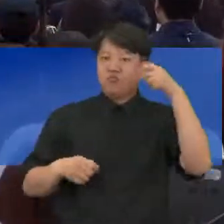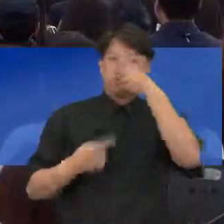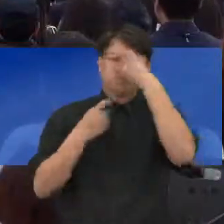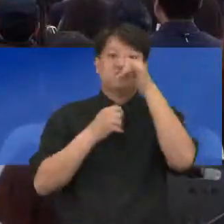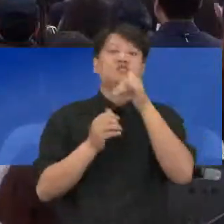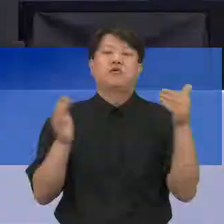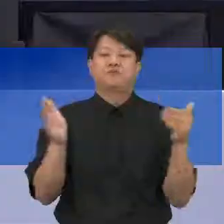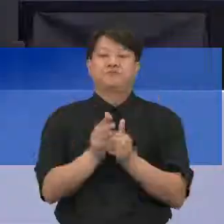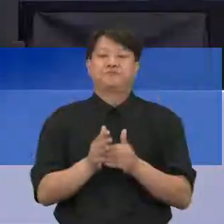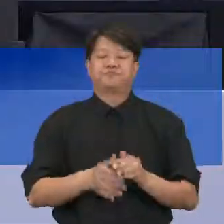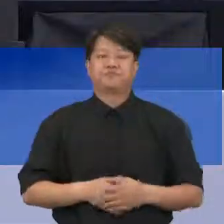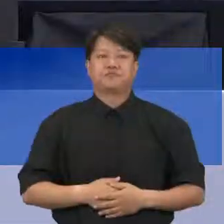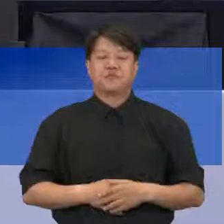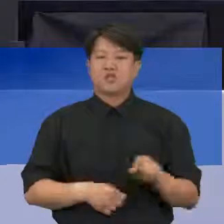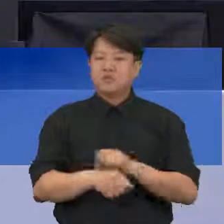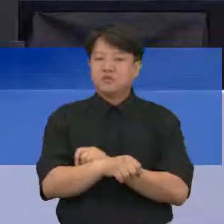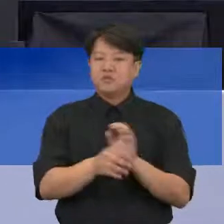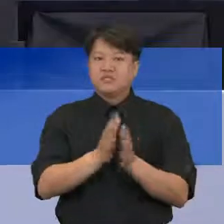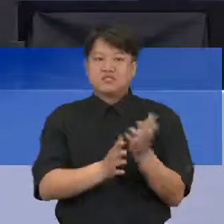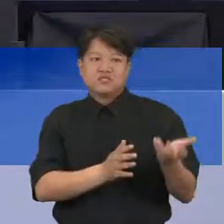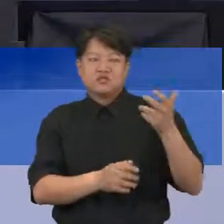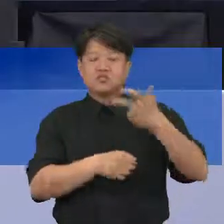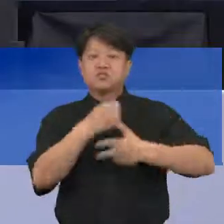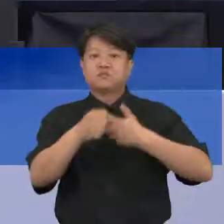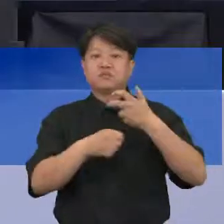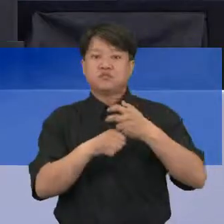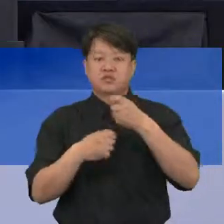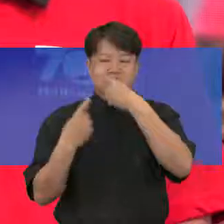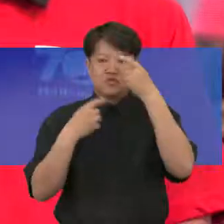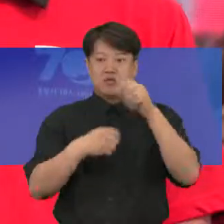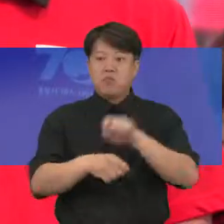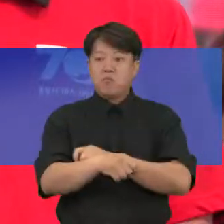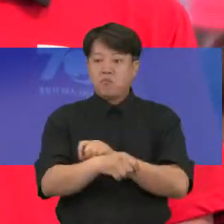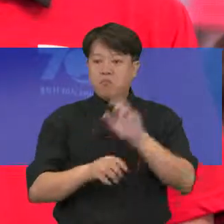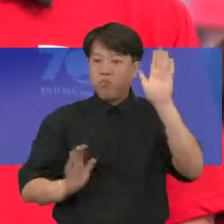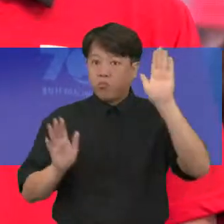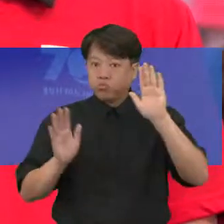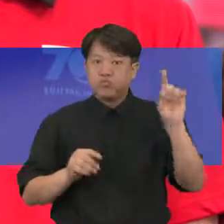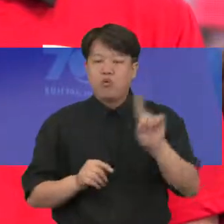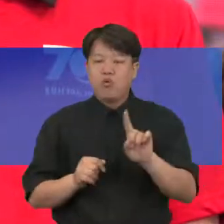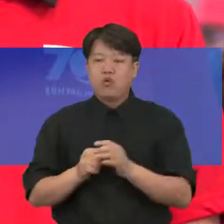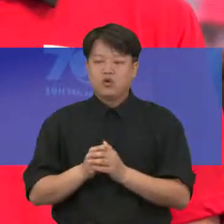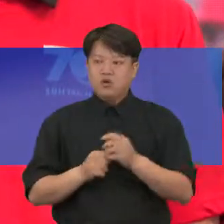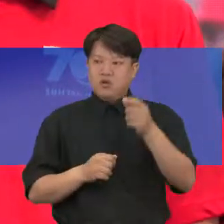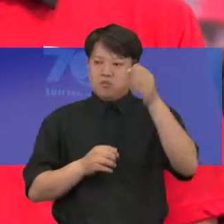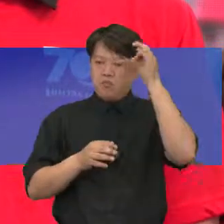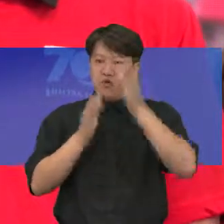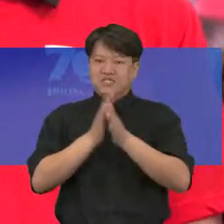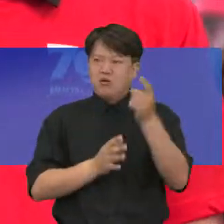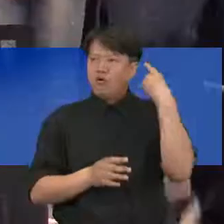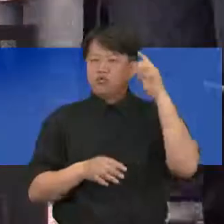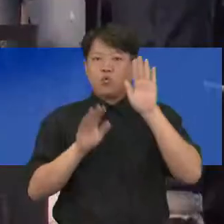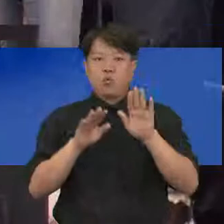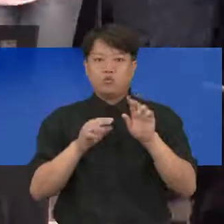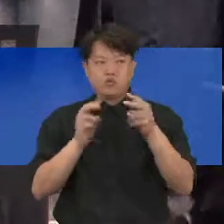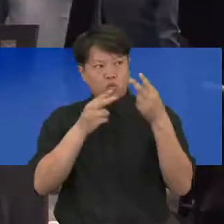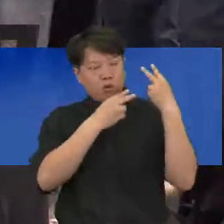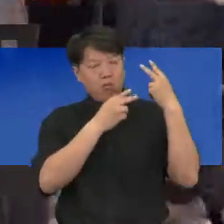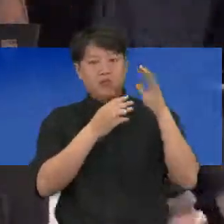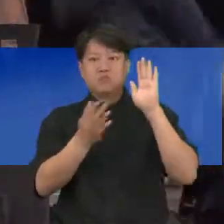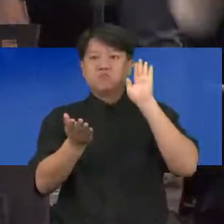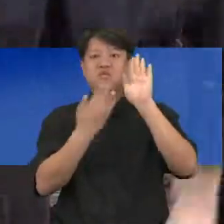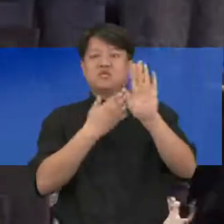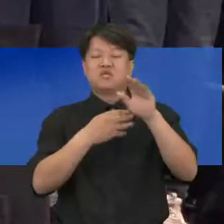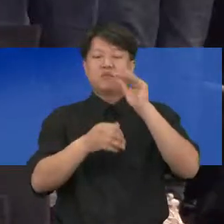진행됐습니다. 특히 시승격 70년 기념 퍼포먼스에서는 포항시의 어제와 오늘을 돌아보고 미래